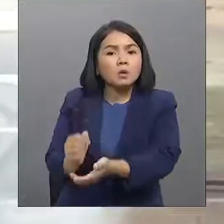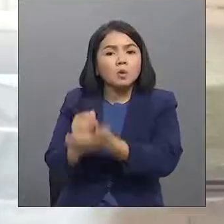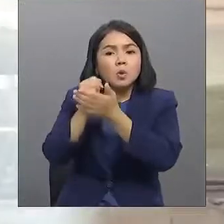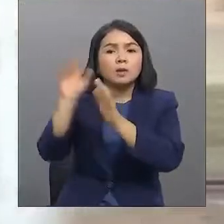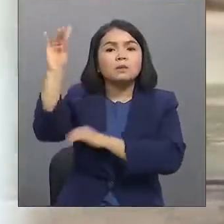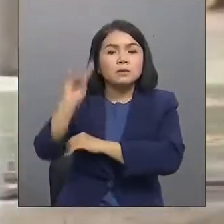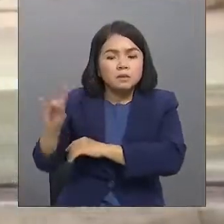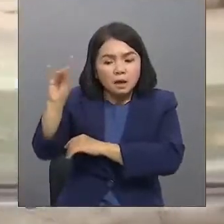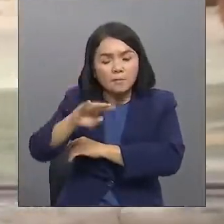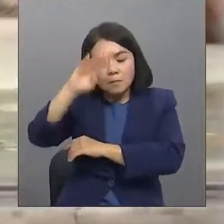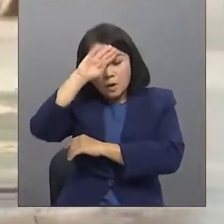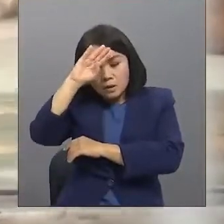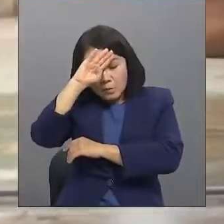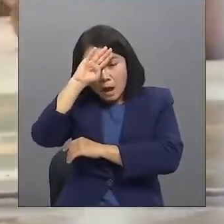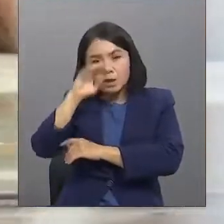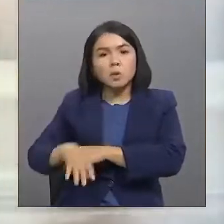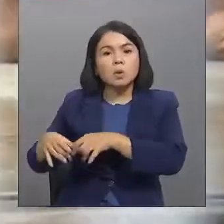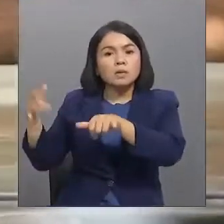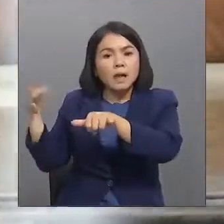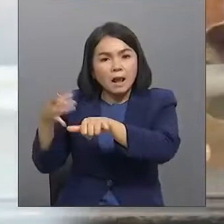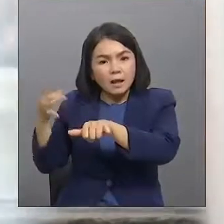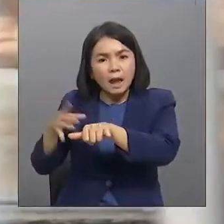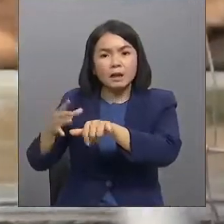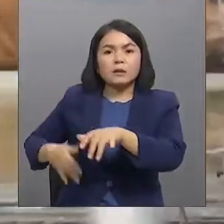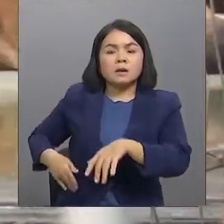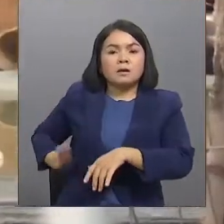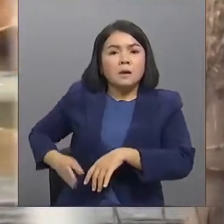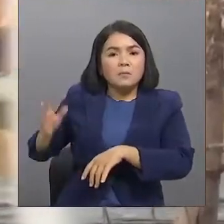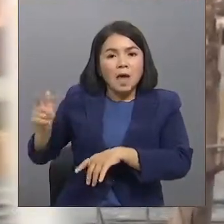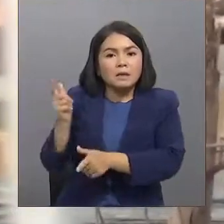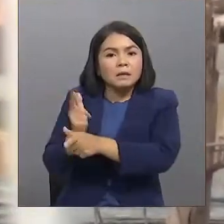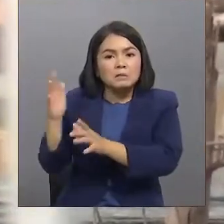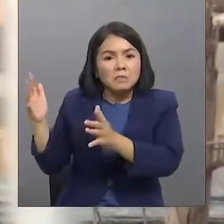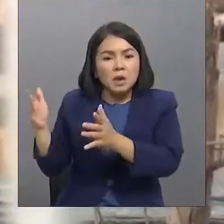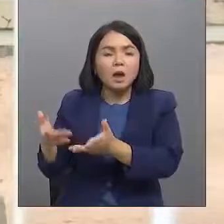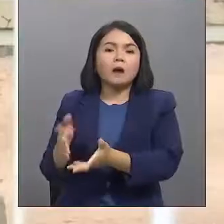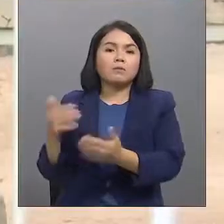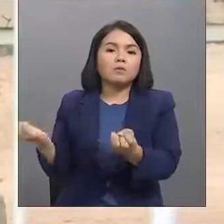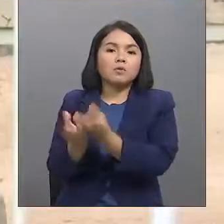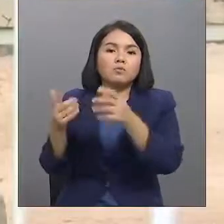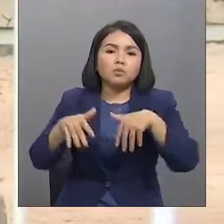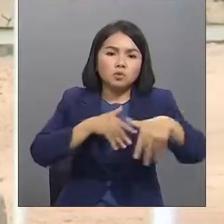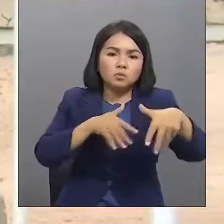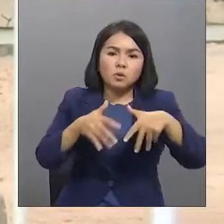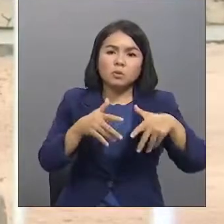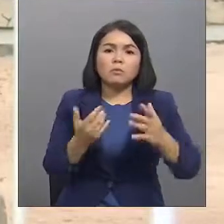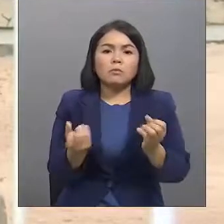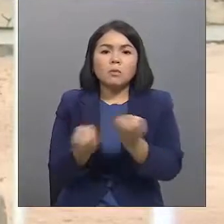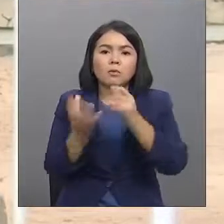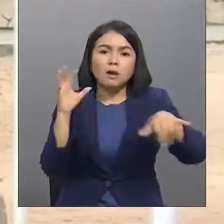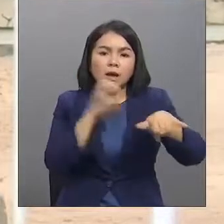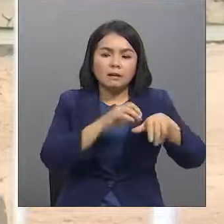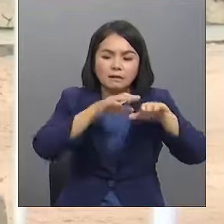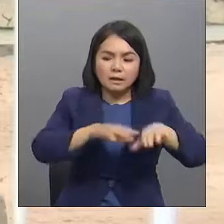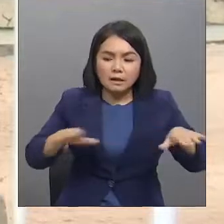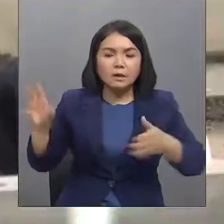ว์ทั้งป่วยถูกทำร้ายและสัตว์จรจัดไม่สร้างปัญหาให้กับชุมชนหลังเกิดปัญหาสุนัขกัดเด็กมูล